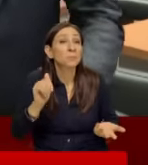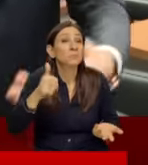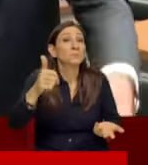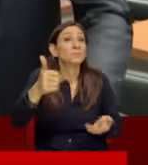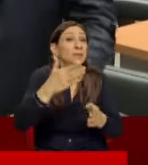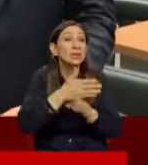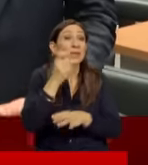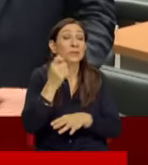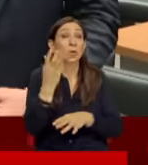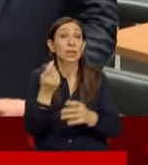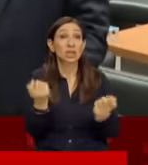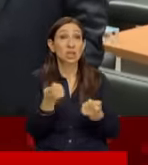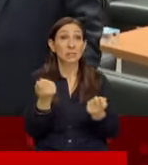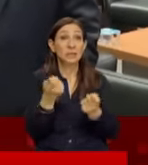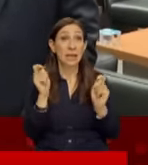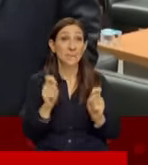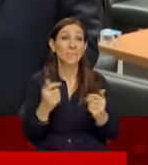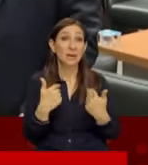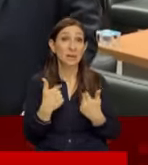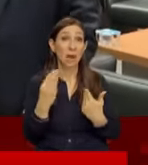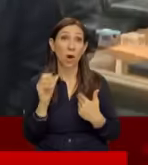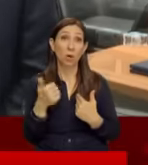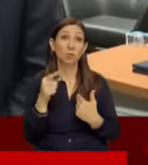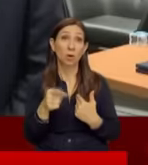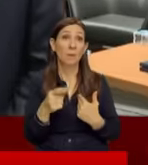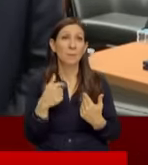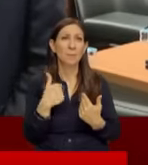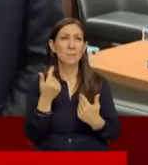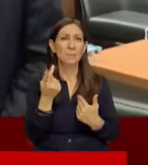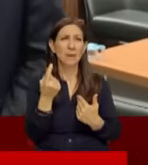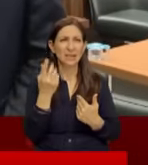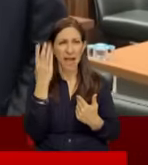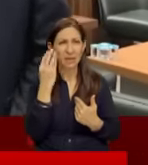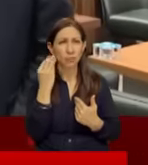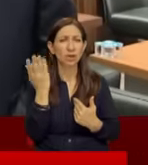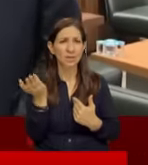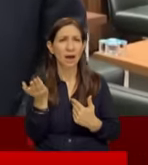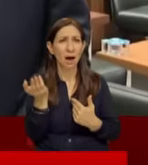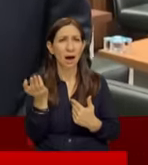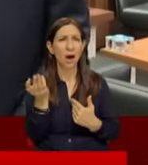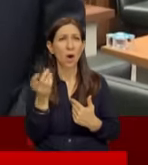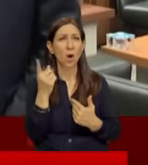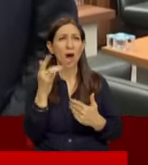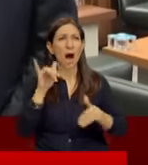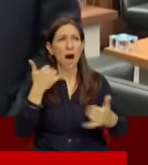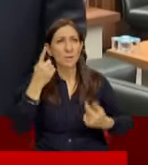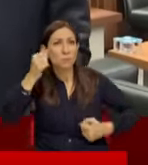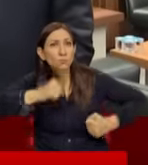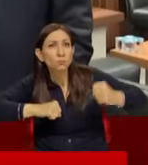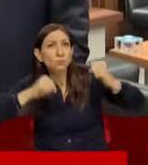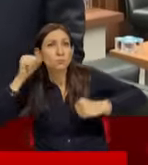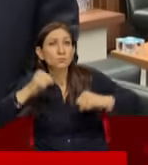yarınlarda esas olan işlerimizi yapabilmek daha önemlisi o. Beni biraz çözebilmişlerse öyle vahşi bir